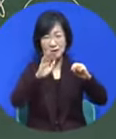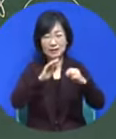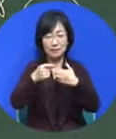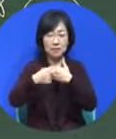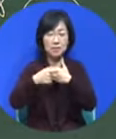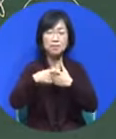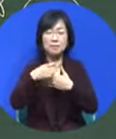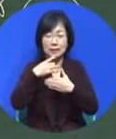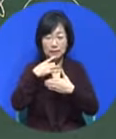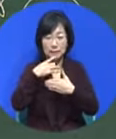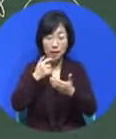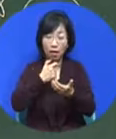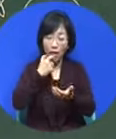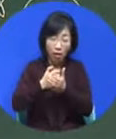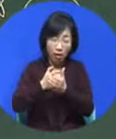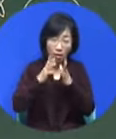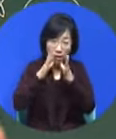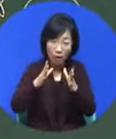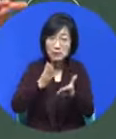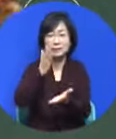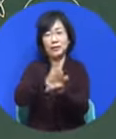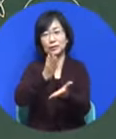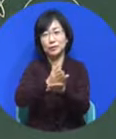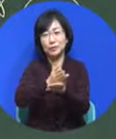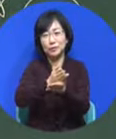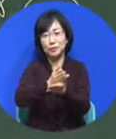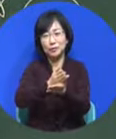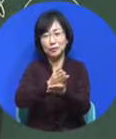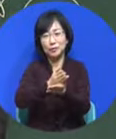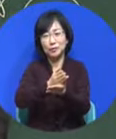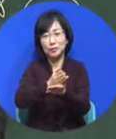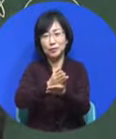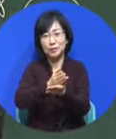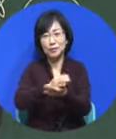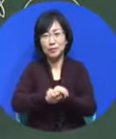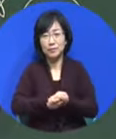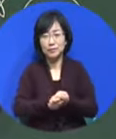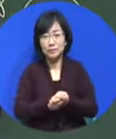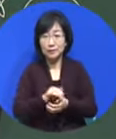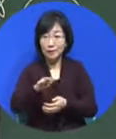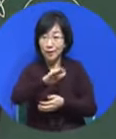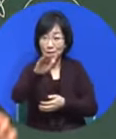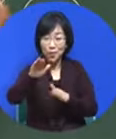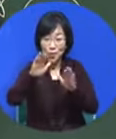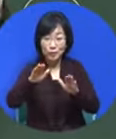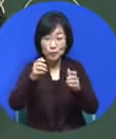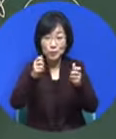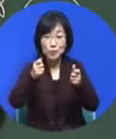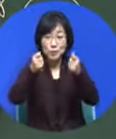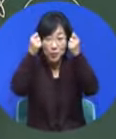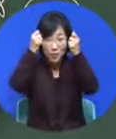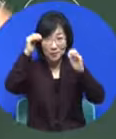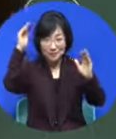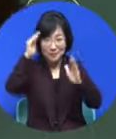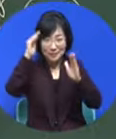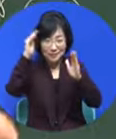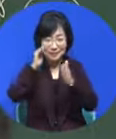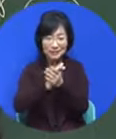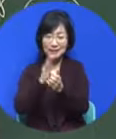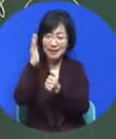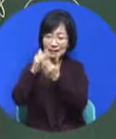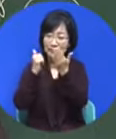보입니다 속지 말고 우리 졸업생들은 당당하게 하나님 언약 붙잡고